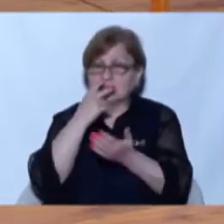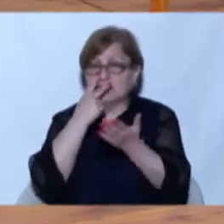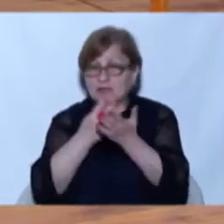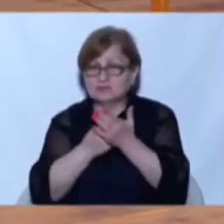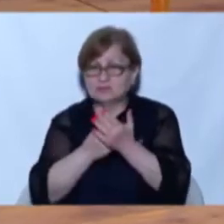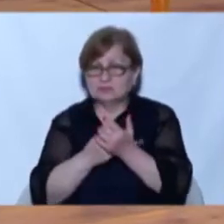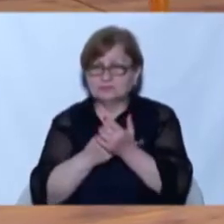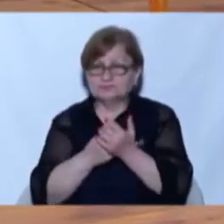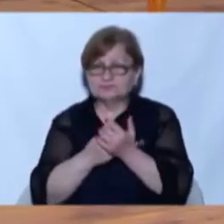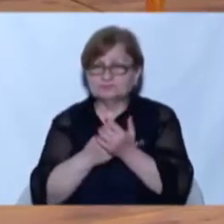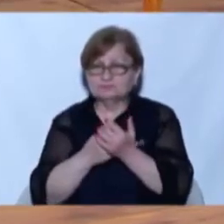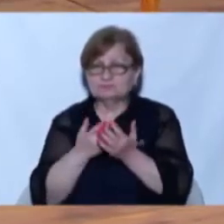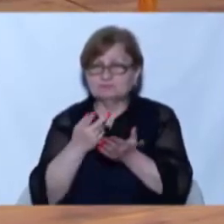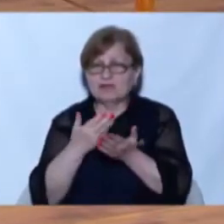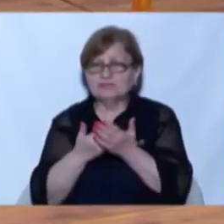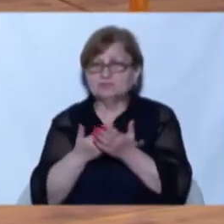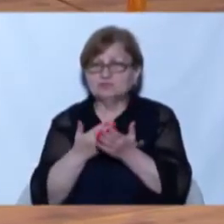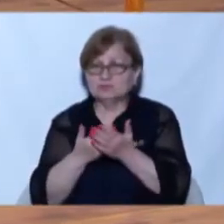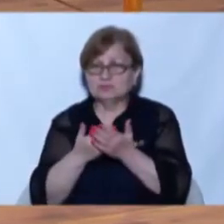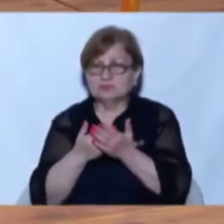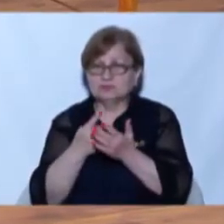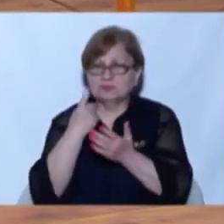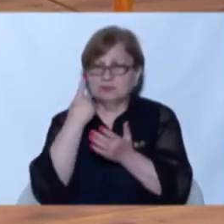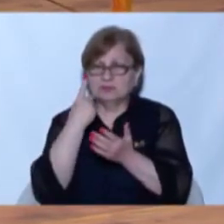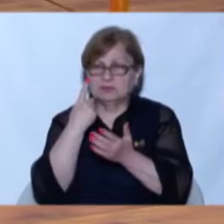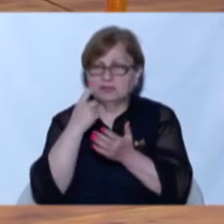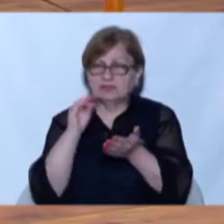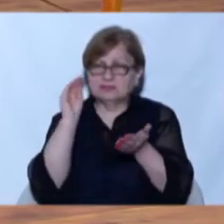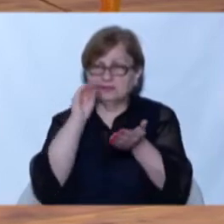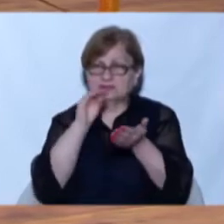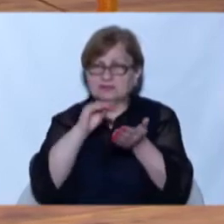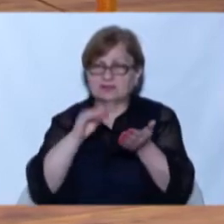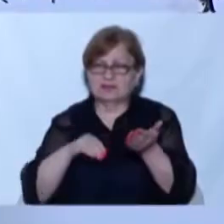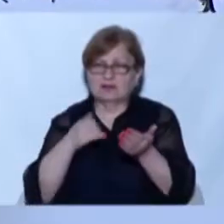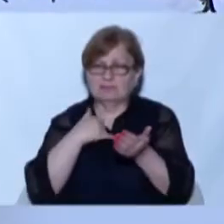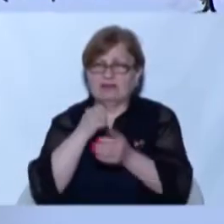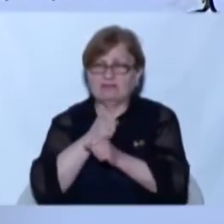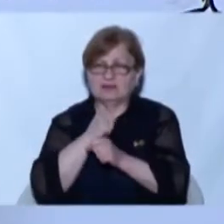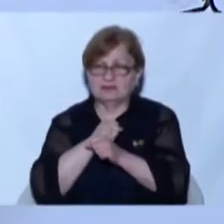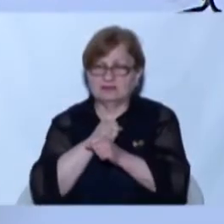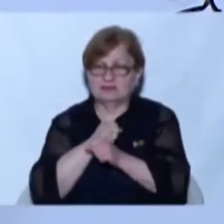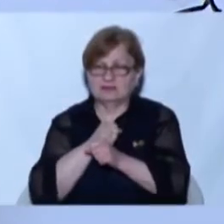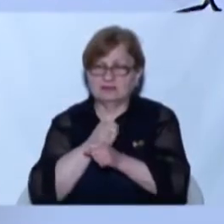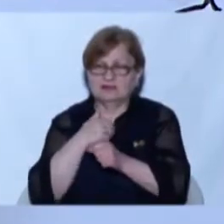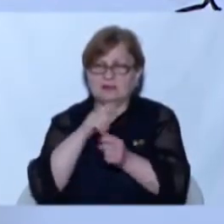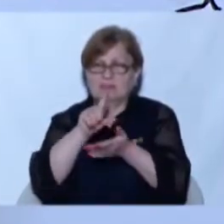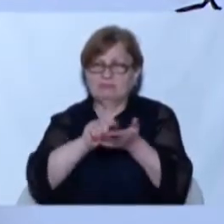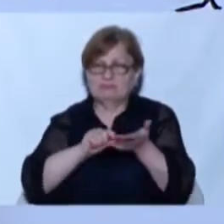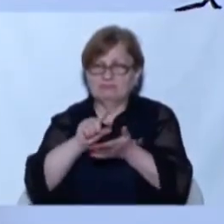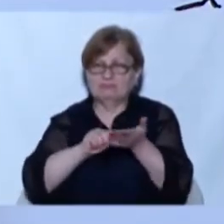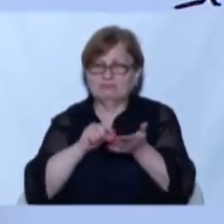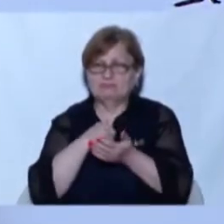ახლა ნიმუშად თქვენთვის ერთი ასეთი ჩანაწერი გავაკეთე და მაგალითად მე